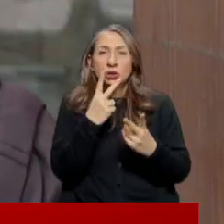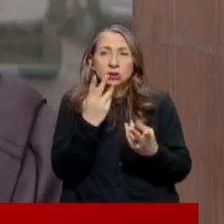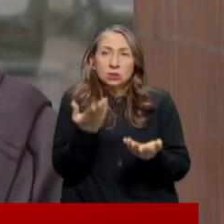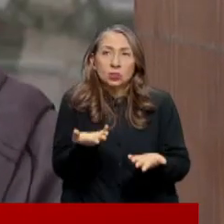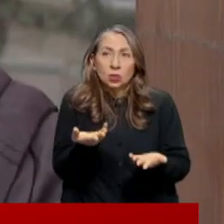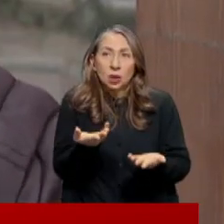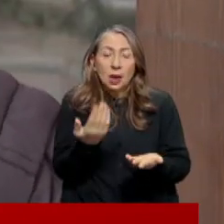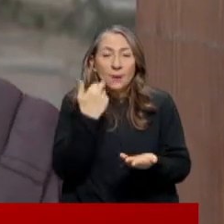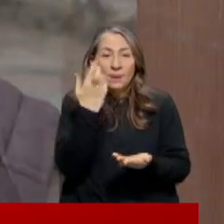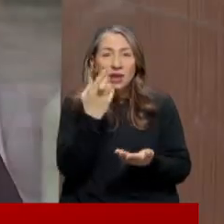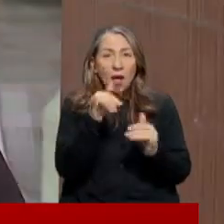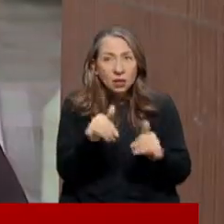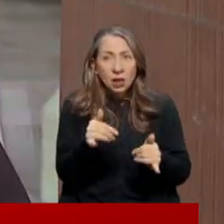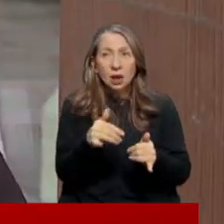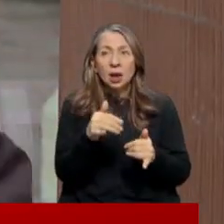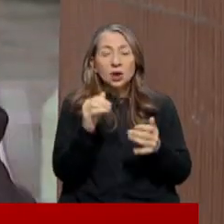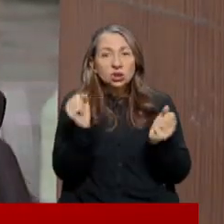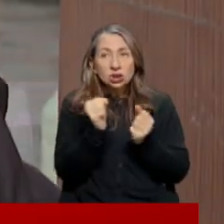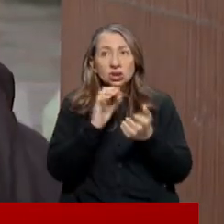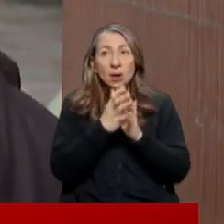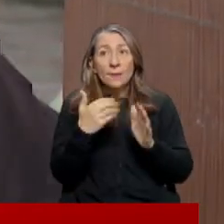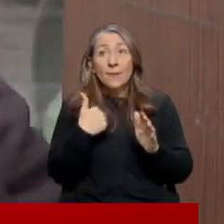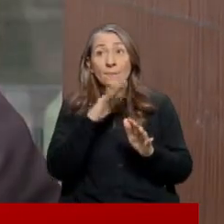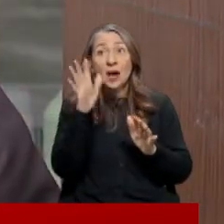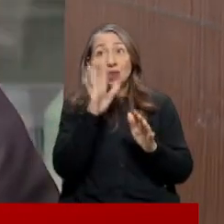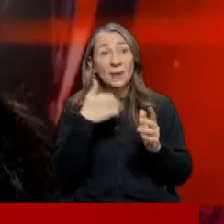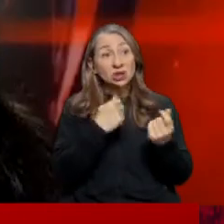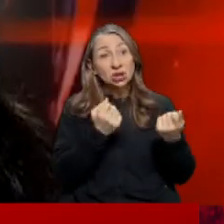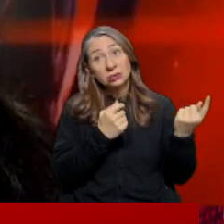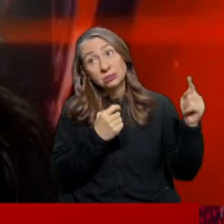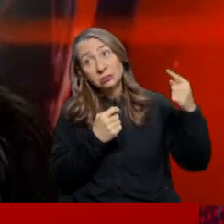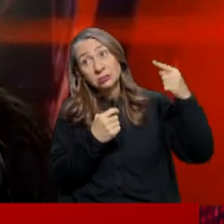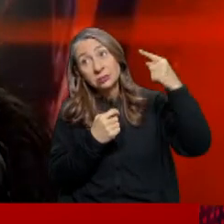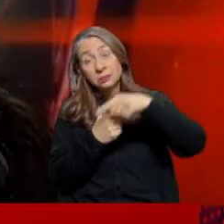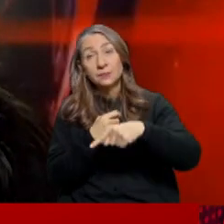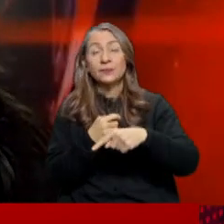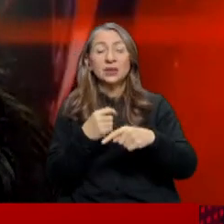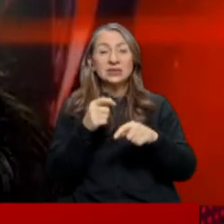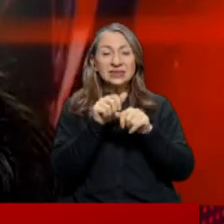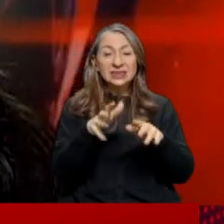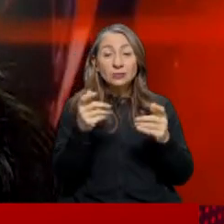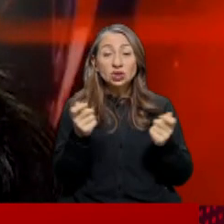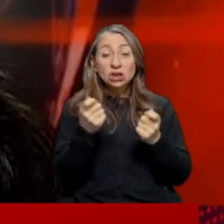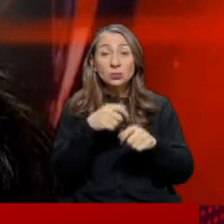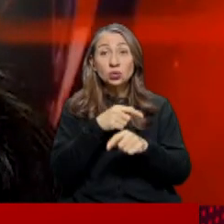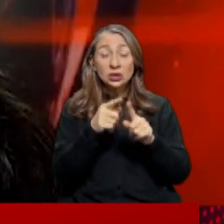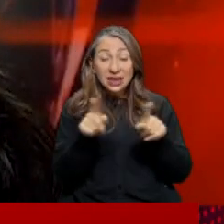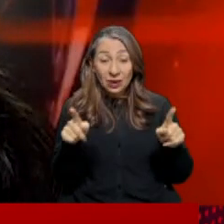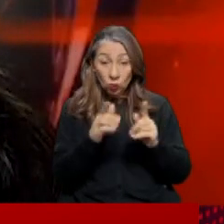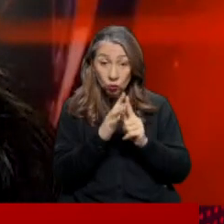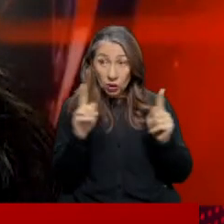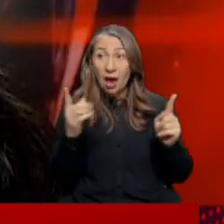bu yani. Peynir ona keza. Kardakışta ben ta karşıdan Maltepe'den işe geliyorum buraya. Sistem çalıştıkça, çalışma süresini